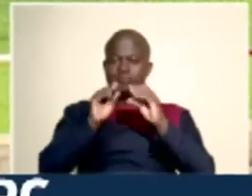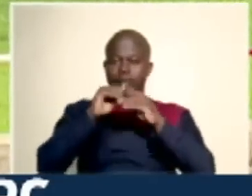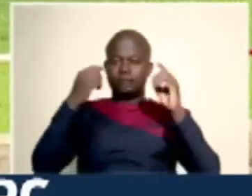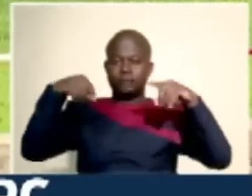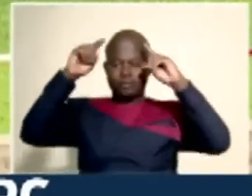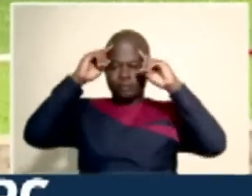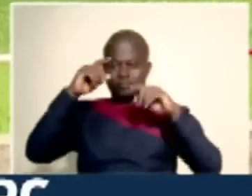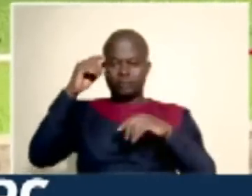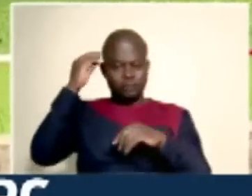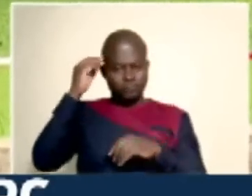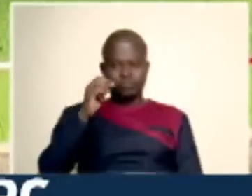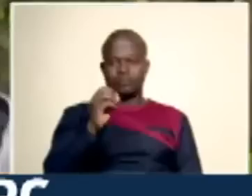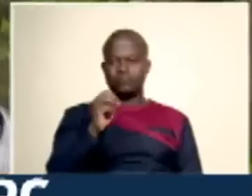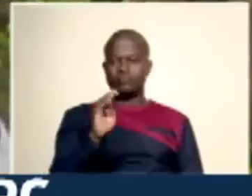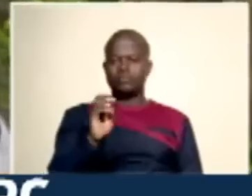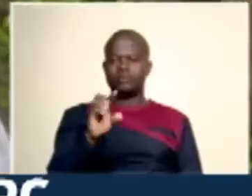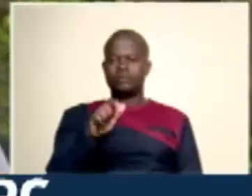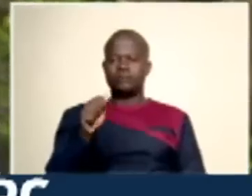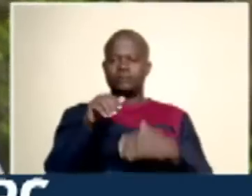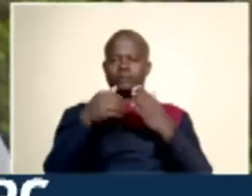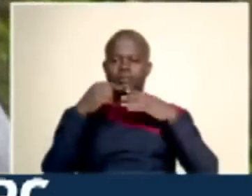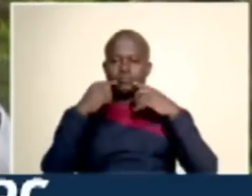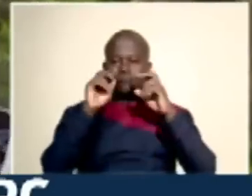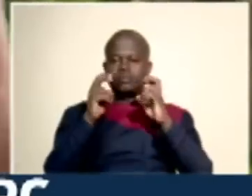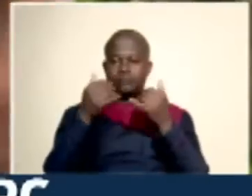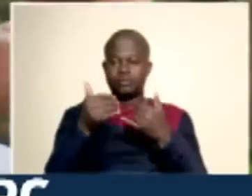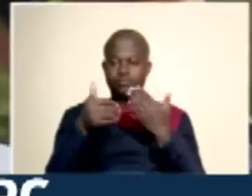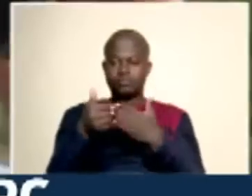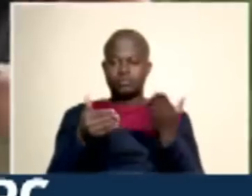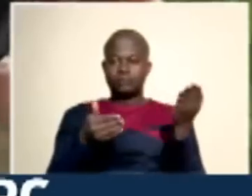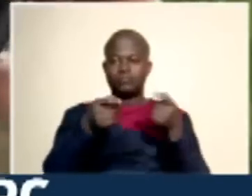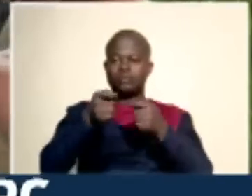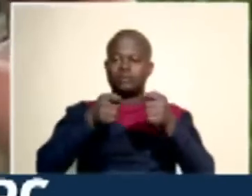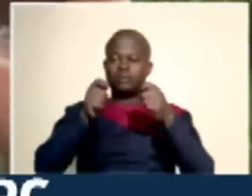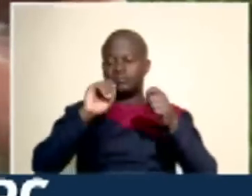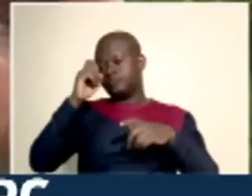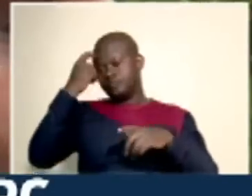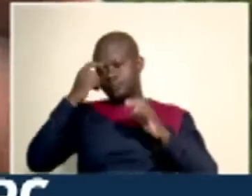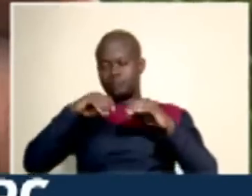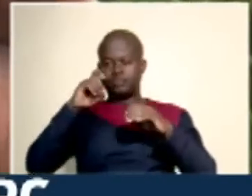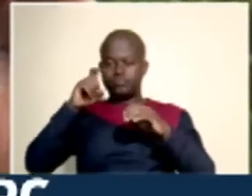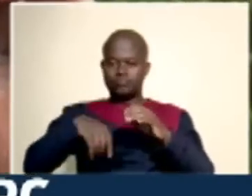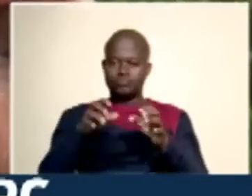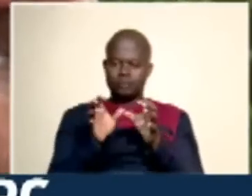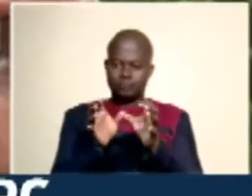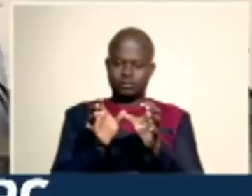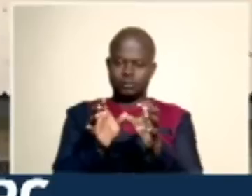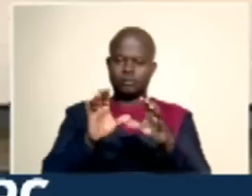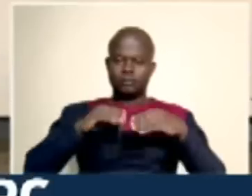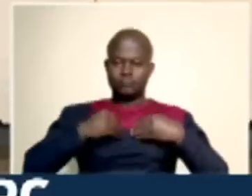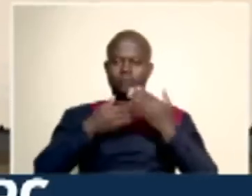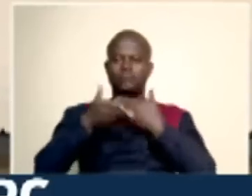muri kaminuza Professor Tombora Gustave wasanga aho bigeze ubutegetsi bwa Repubulika ya Demokarasi ya Kongo bugomba kotswa igitutu